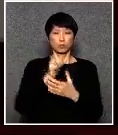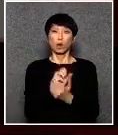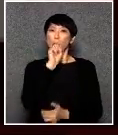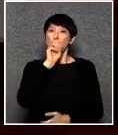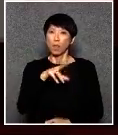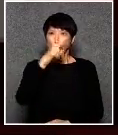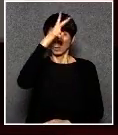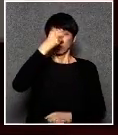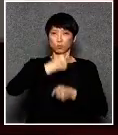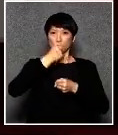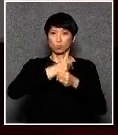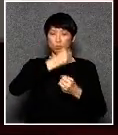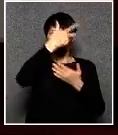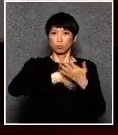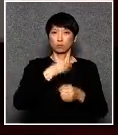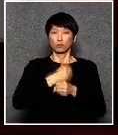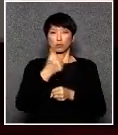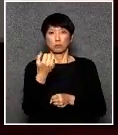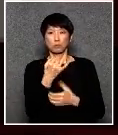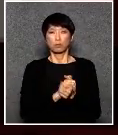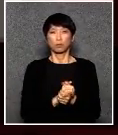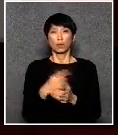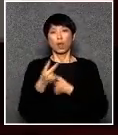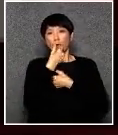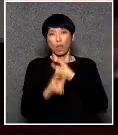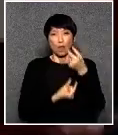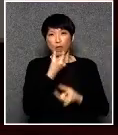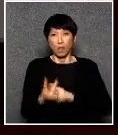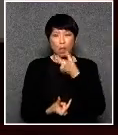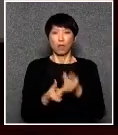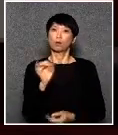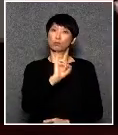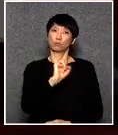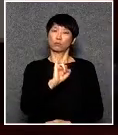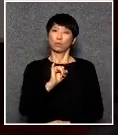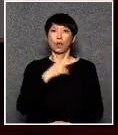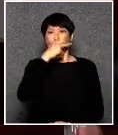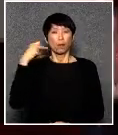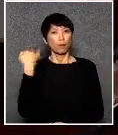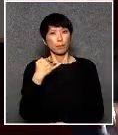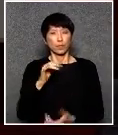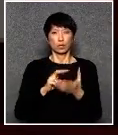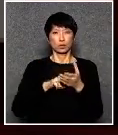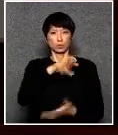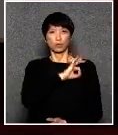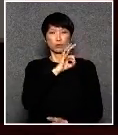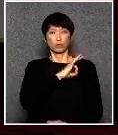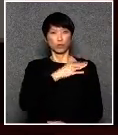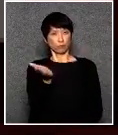政。你冇得嫌佢囉嗦、冗長、無聊，呢個係立法會議員嘅天職